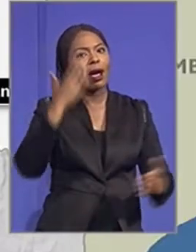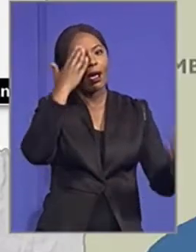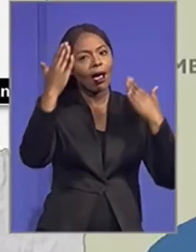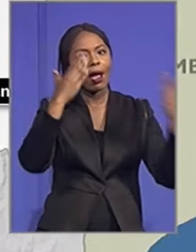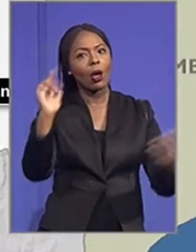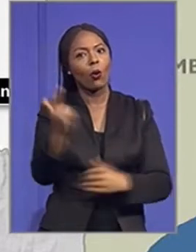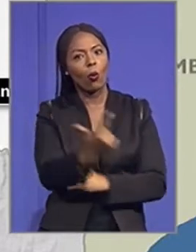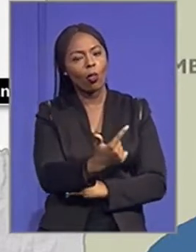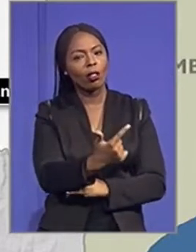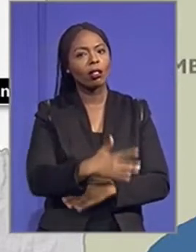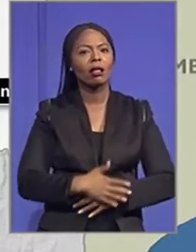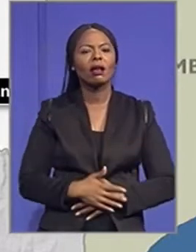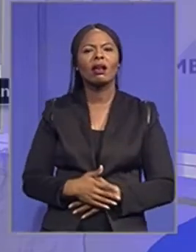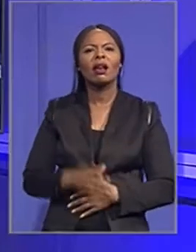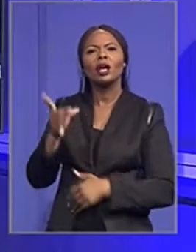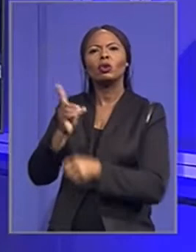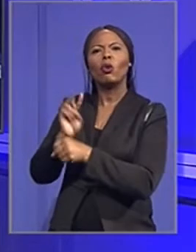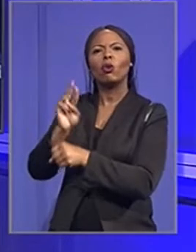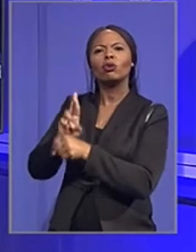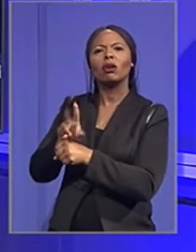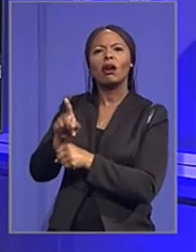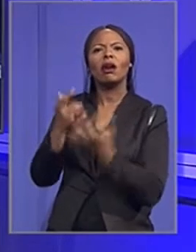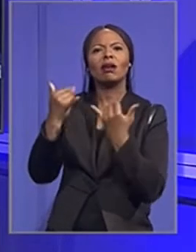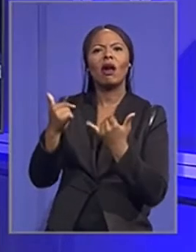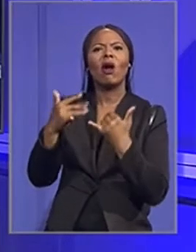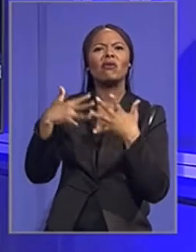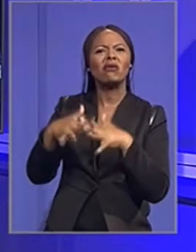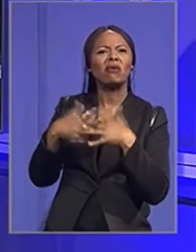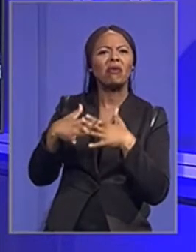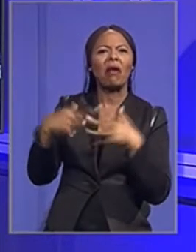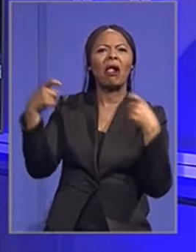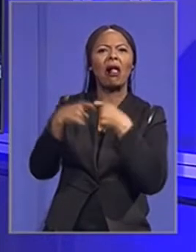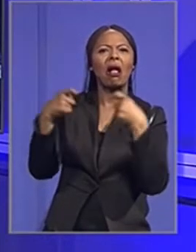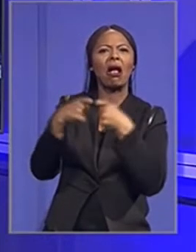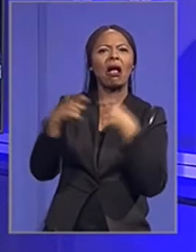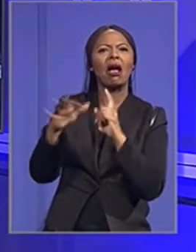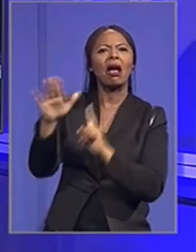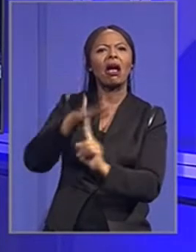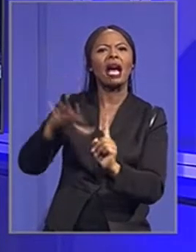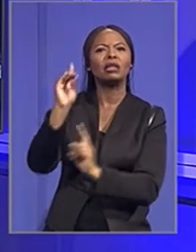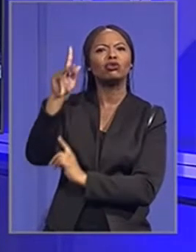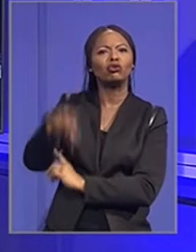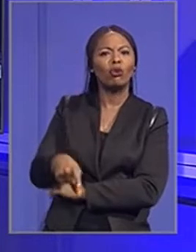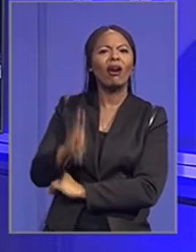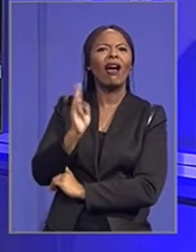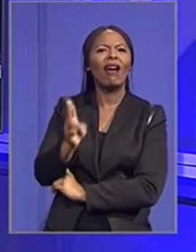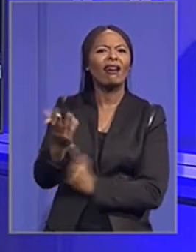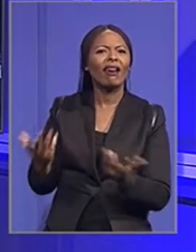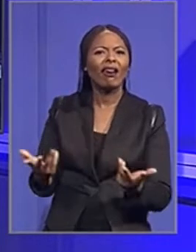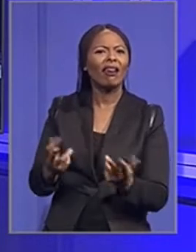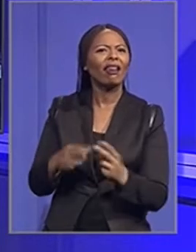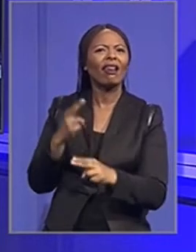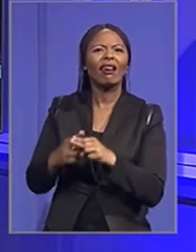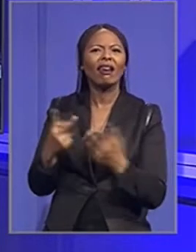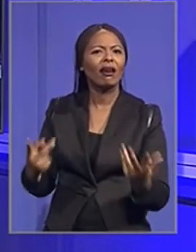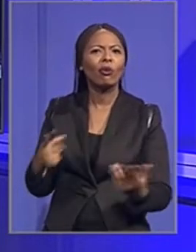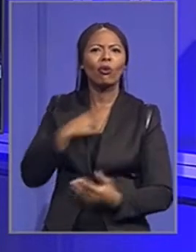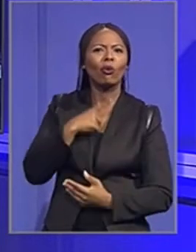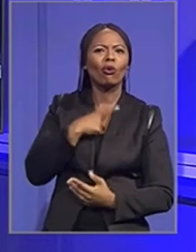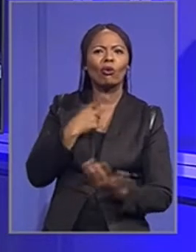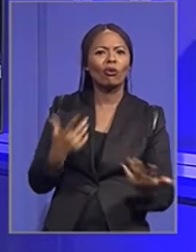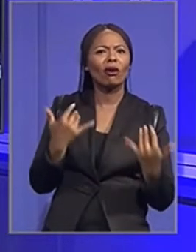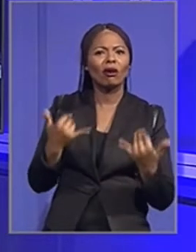malapeng. Ngaka ho boetse ho qomme merusu hape Diepsloot ebe re ka re ke eng e sitisang